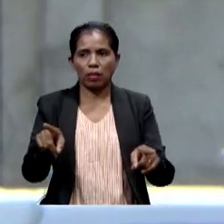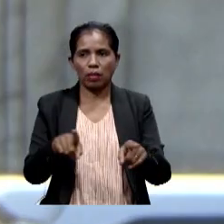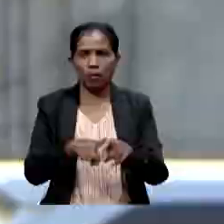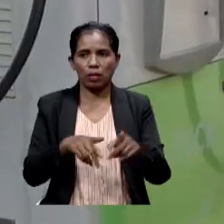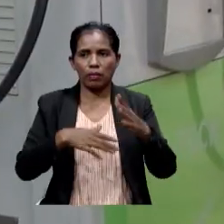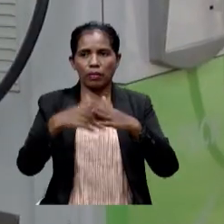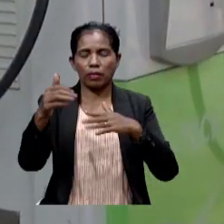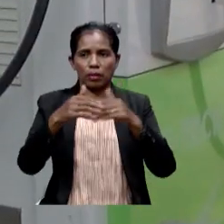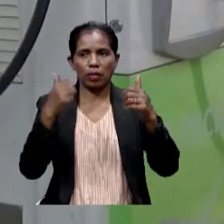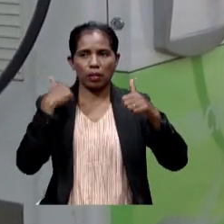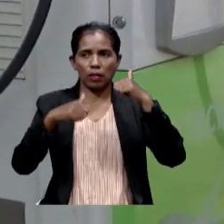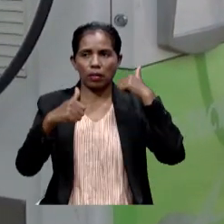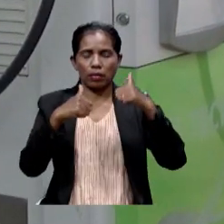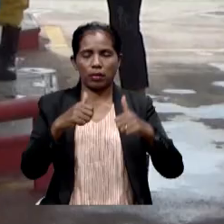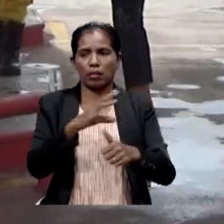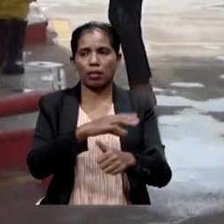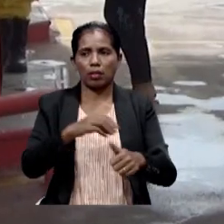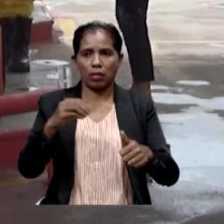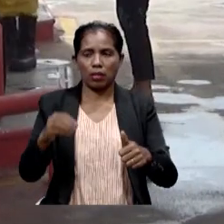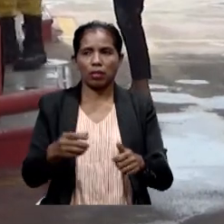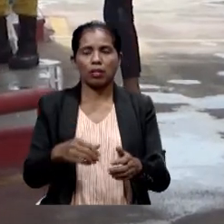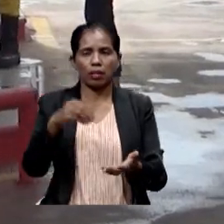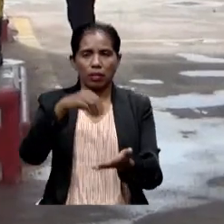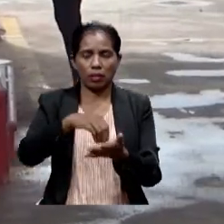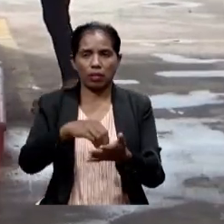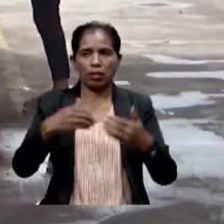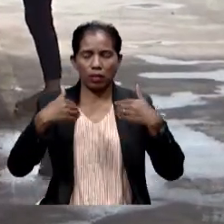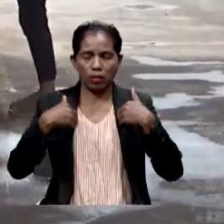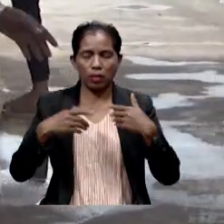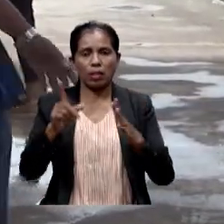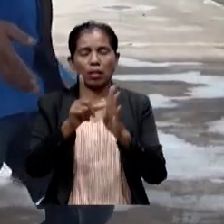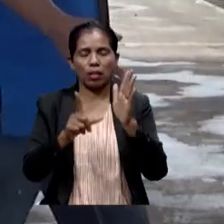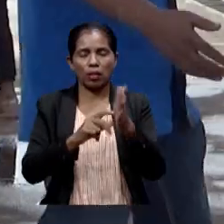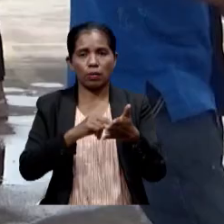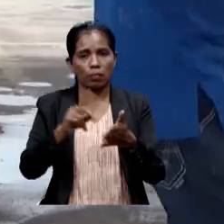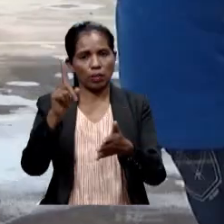infraestrutura usi atividade downstream nebe existe ona molok decreto lei número